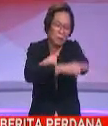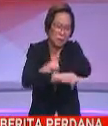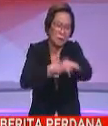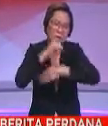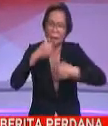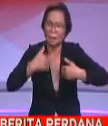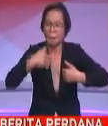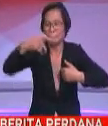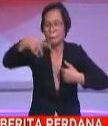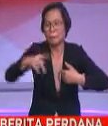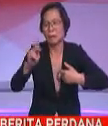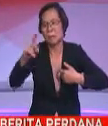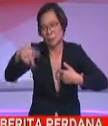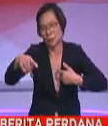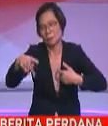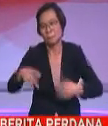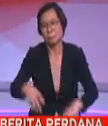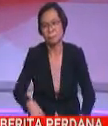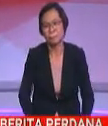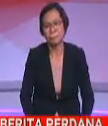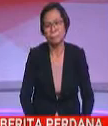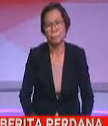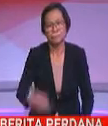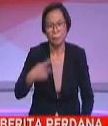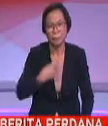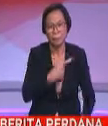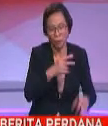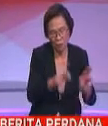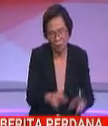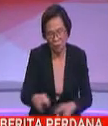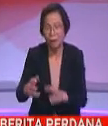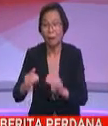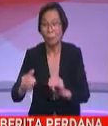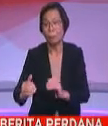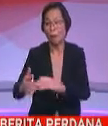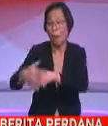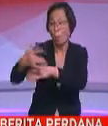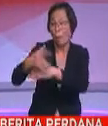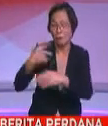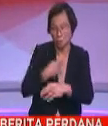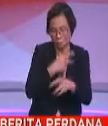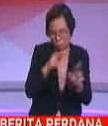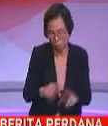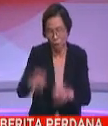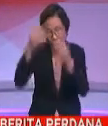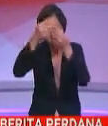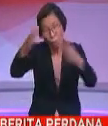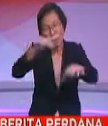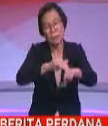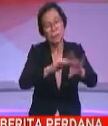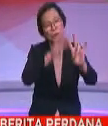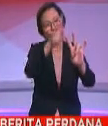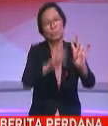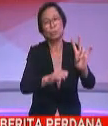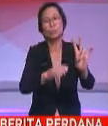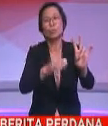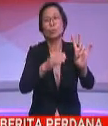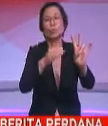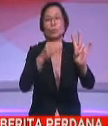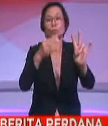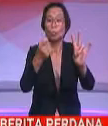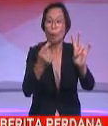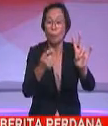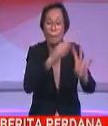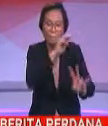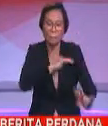PKPB. Kita merancang, tingkat awal merancang setelah pengumuman pada 7 bulan oleh Yang Berhormat Menteri Kanan